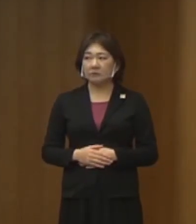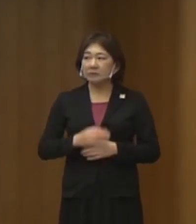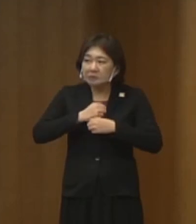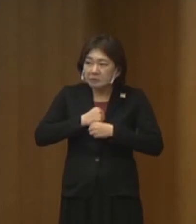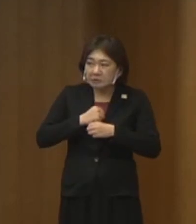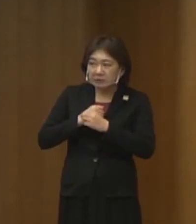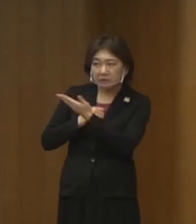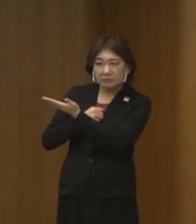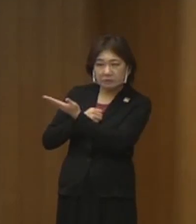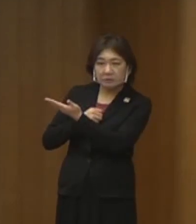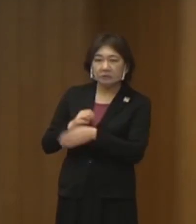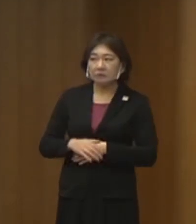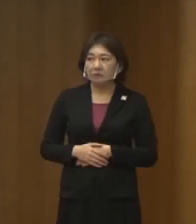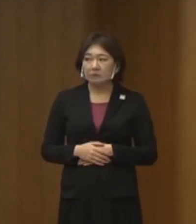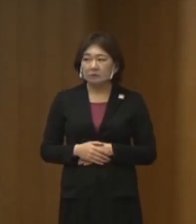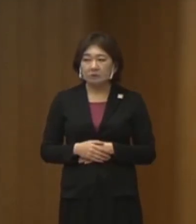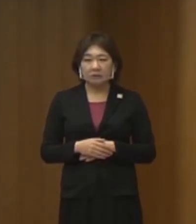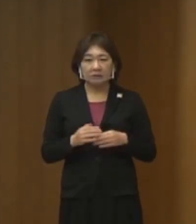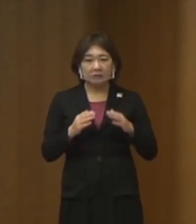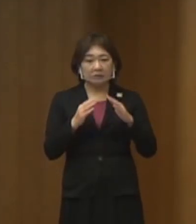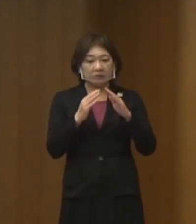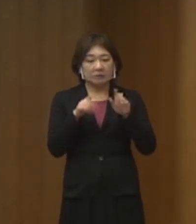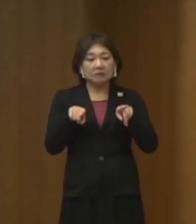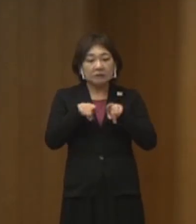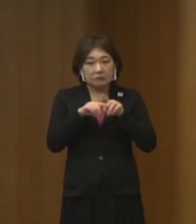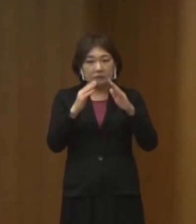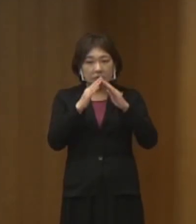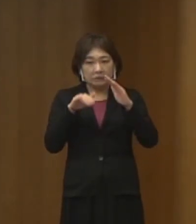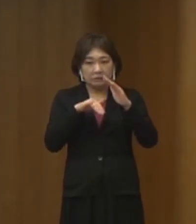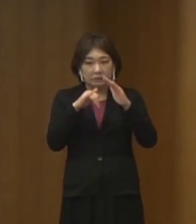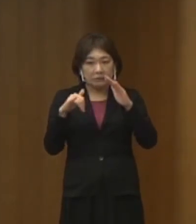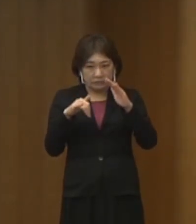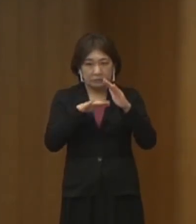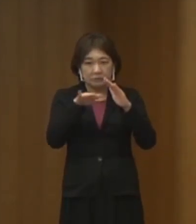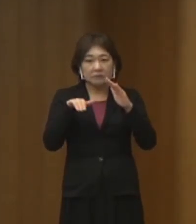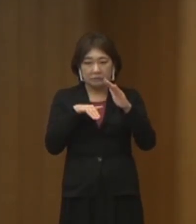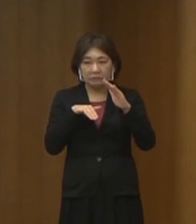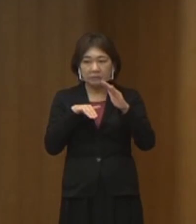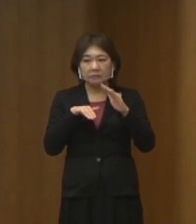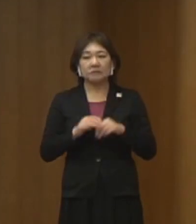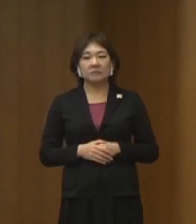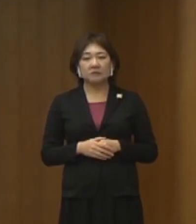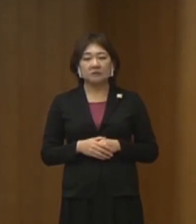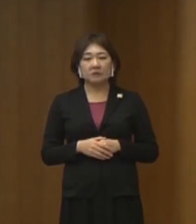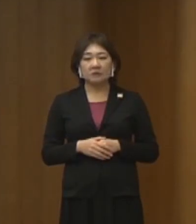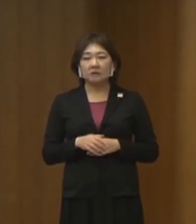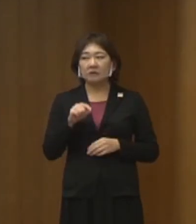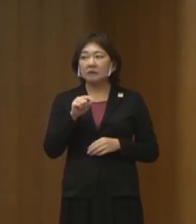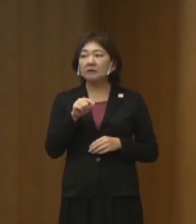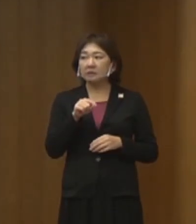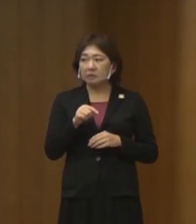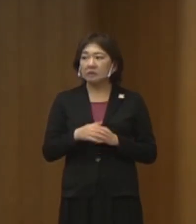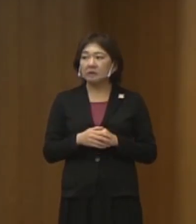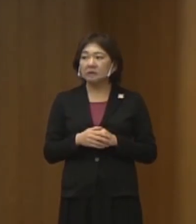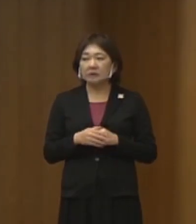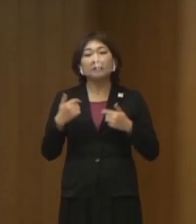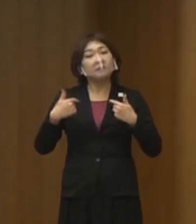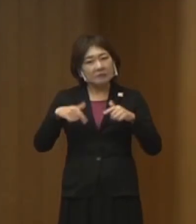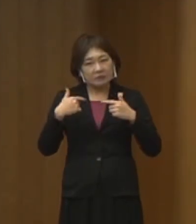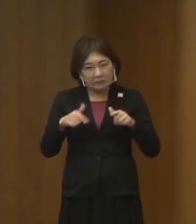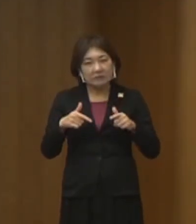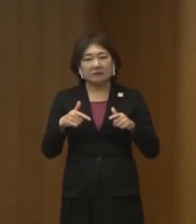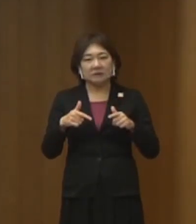き書いてありますけれども、同居者の方のみの場合は除くと、まあ、一緒に生活をされている方は普通に、毎日一緒にご